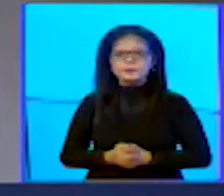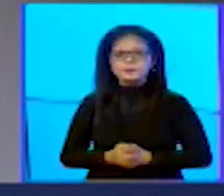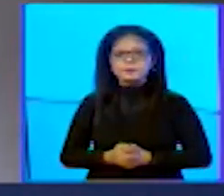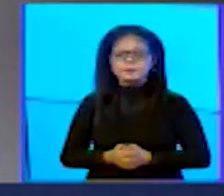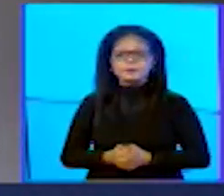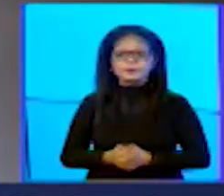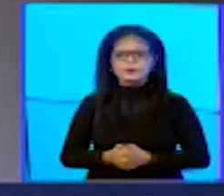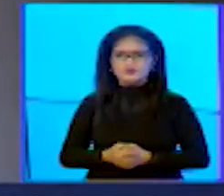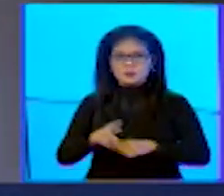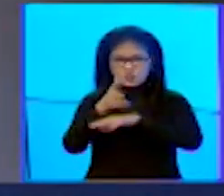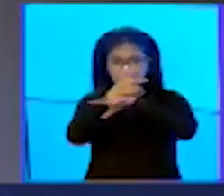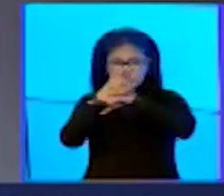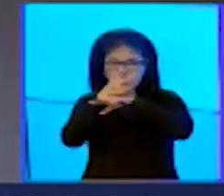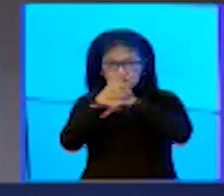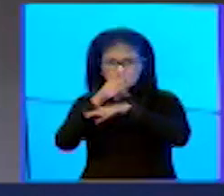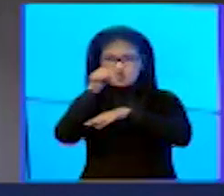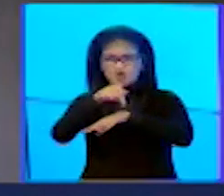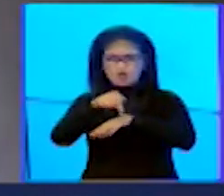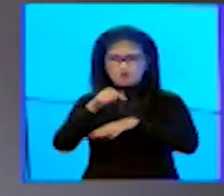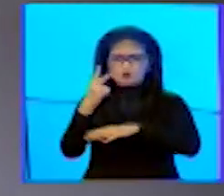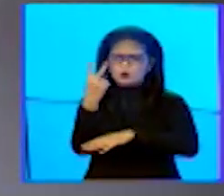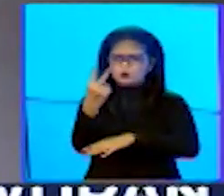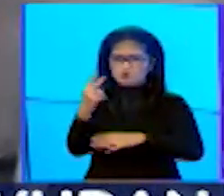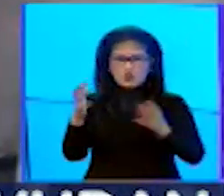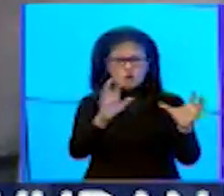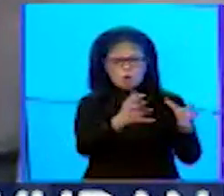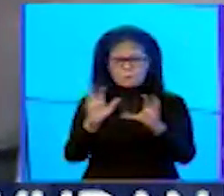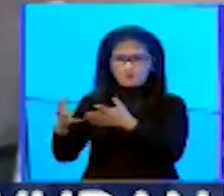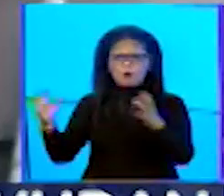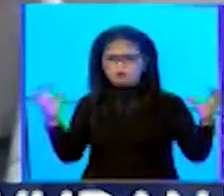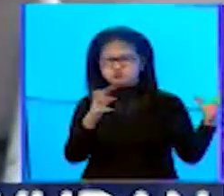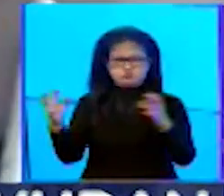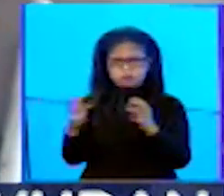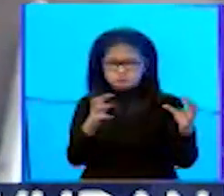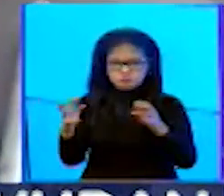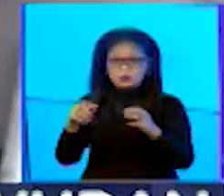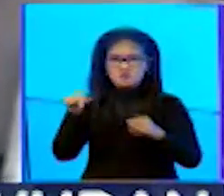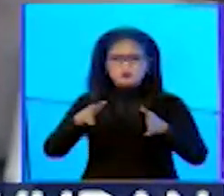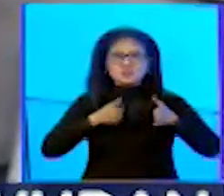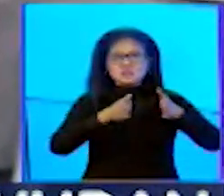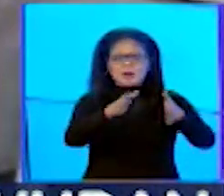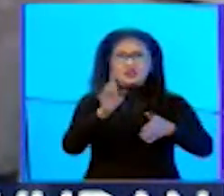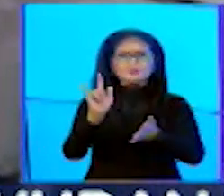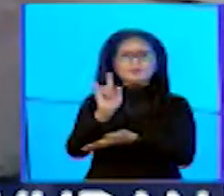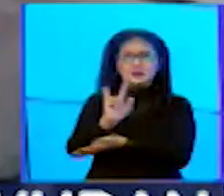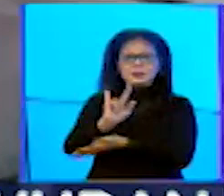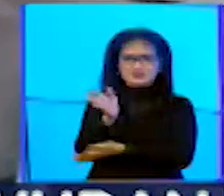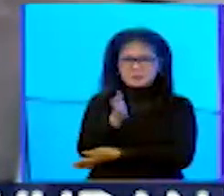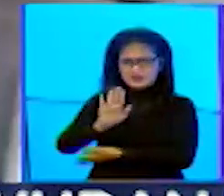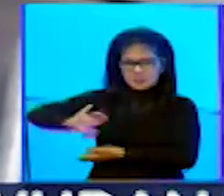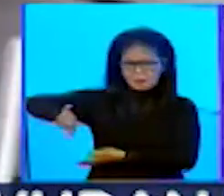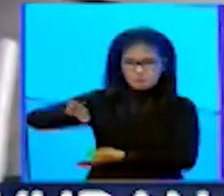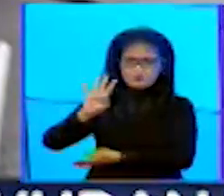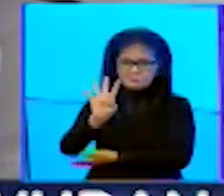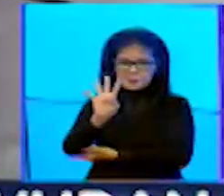Video amatir warga aksi saling serang antar dua kelompok warga terjadi di Jalan Bekasi Timur 4, Cipinang Besar Utara, Jatinegara, Jakarta Timur,